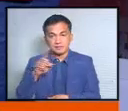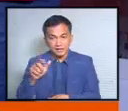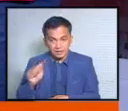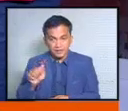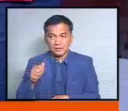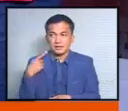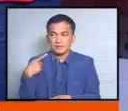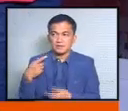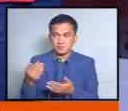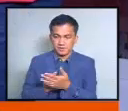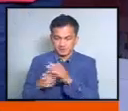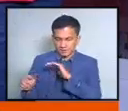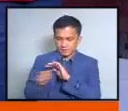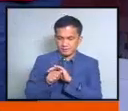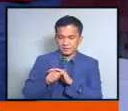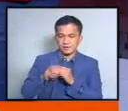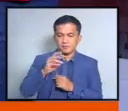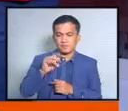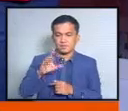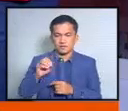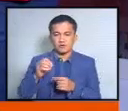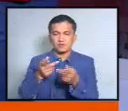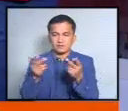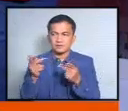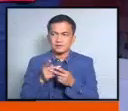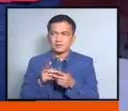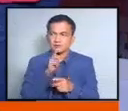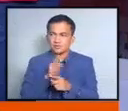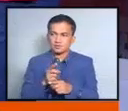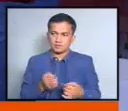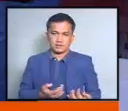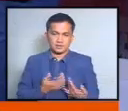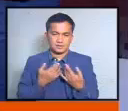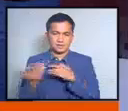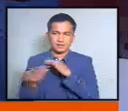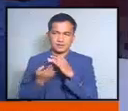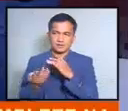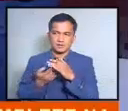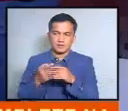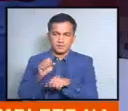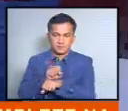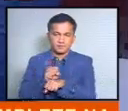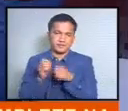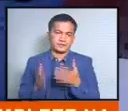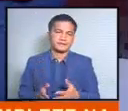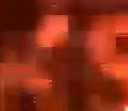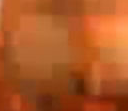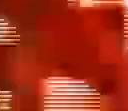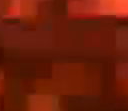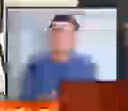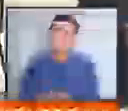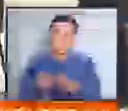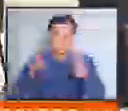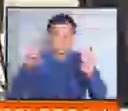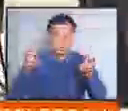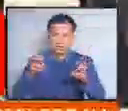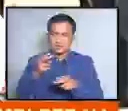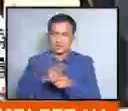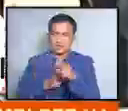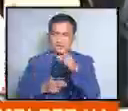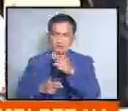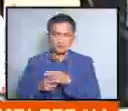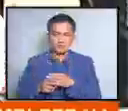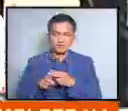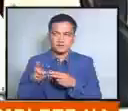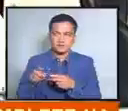May bago ring atraksyon ng Meralco compound na siguradong makakapagpa-inspire sa kanilang customers at employees. Tinawag na hands-on